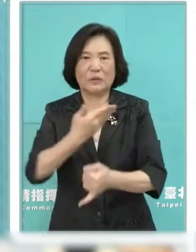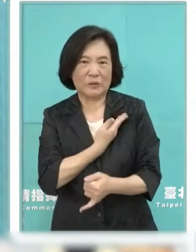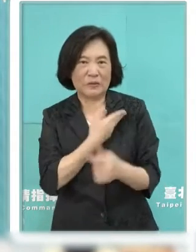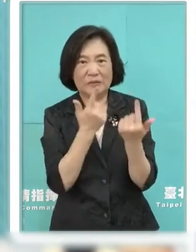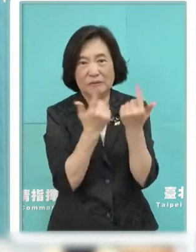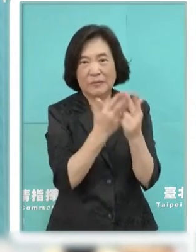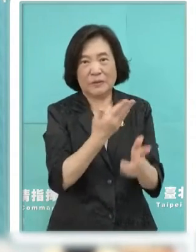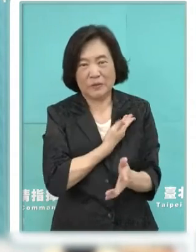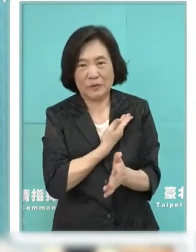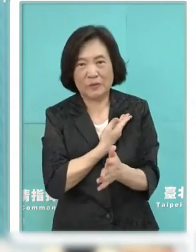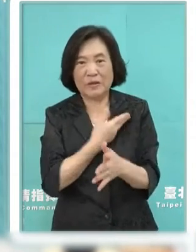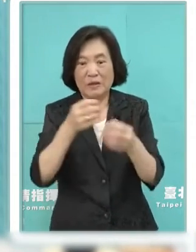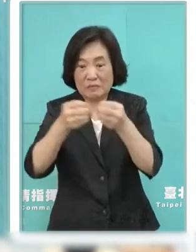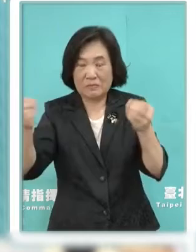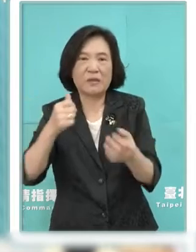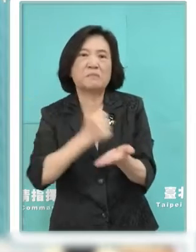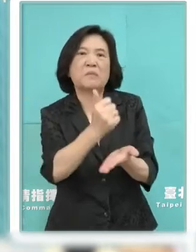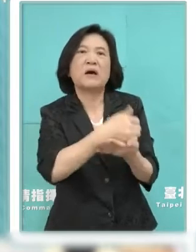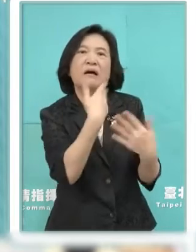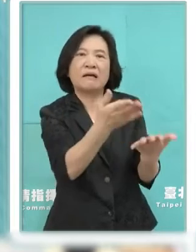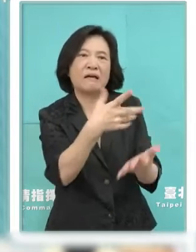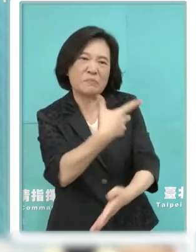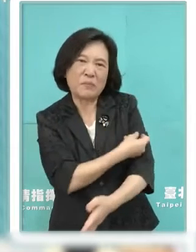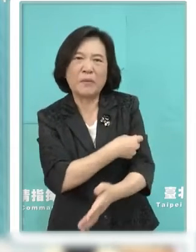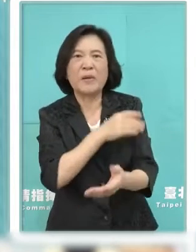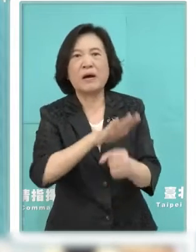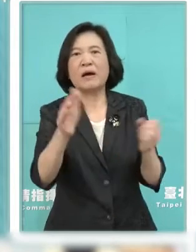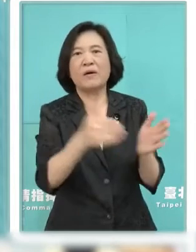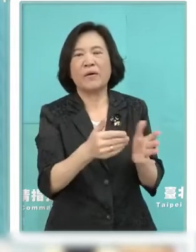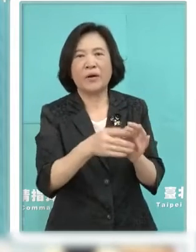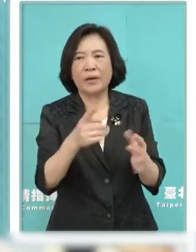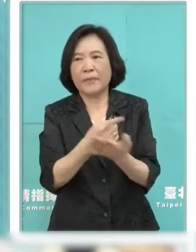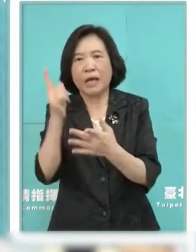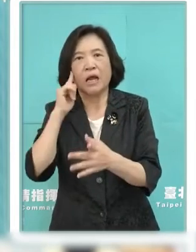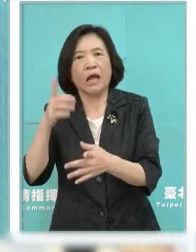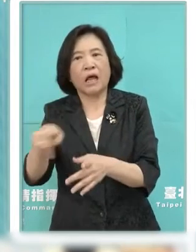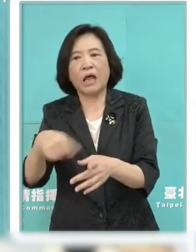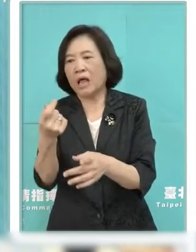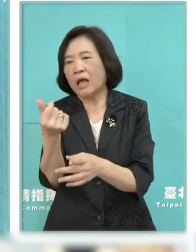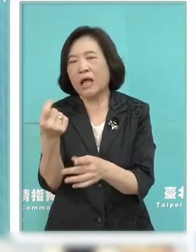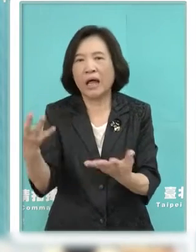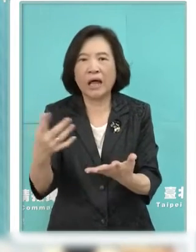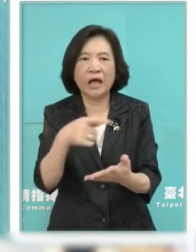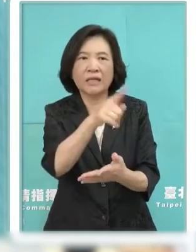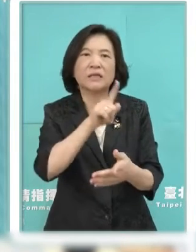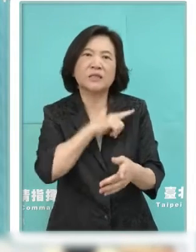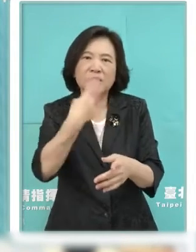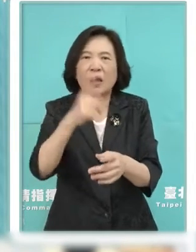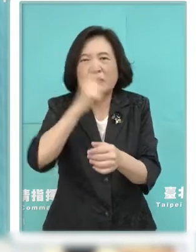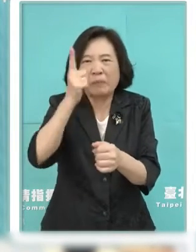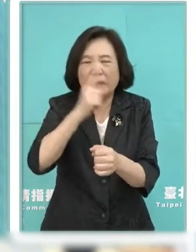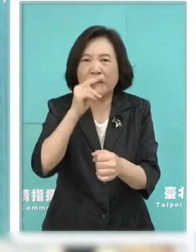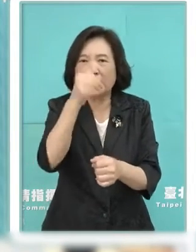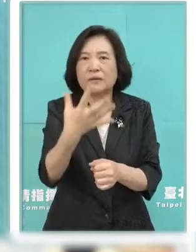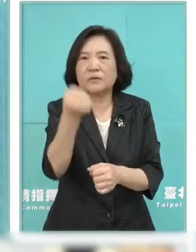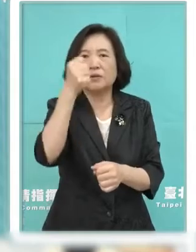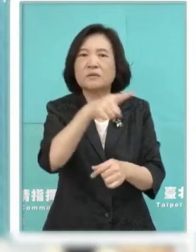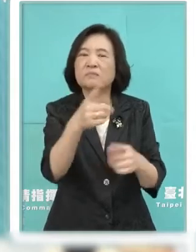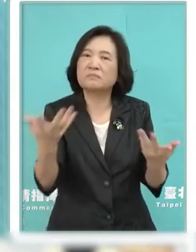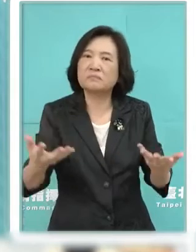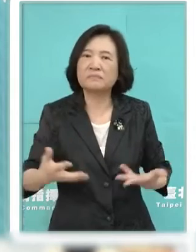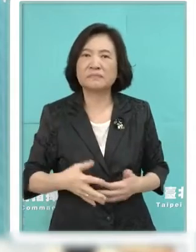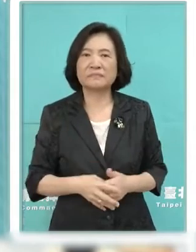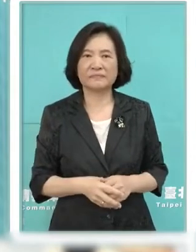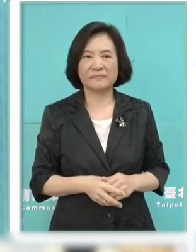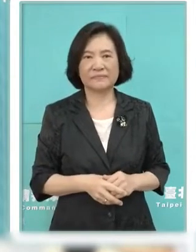耐双北，把疫苗优先给台北市打好打满，大家牺牲疫苗给双北，要柯市长不要再讲特权，请问市长怎么